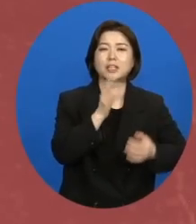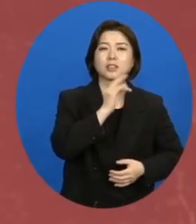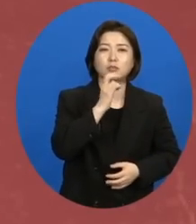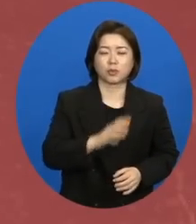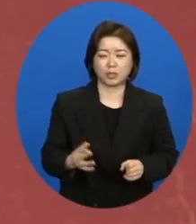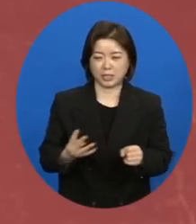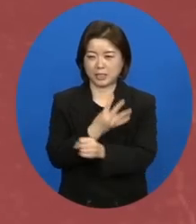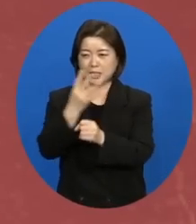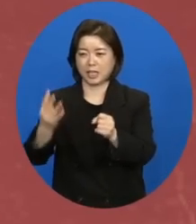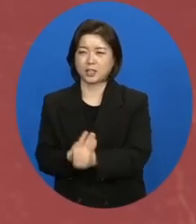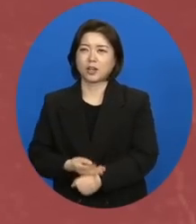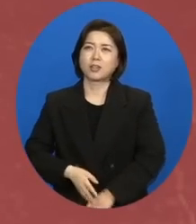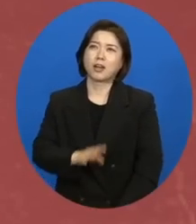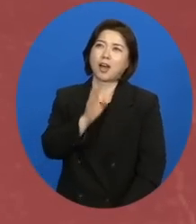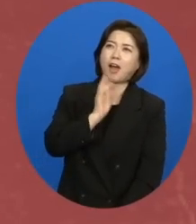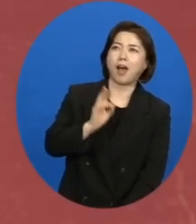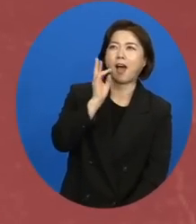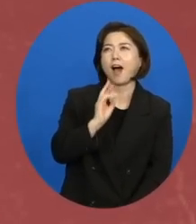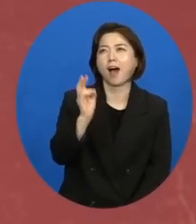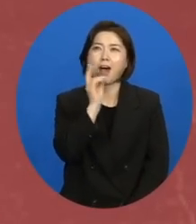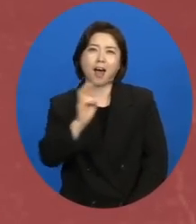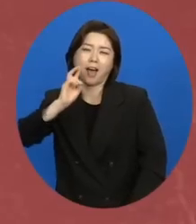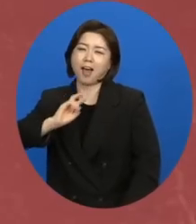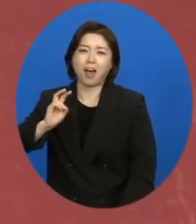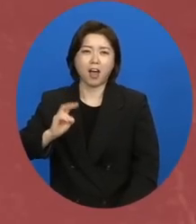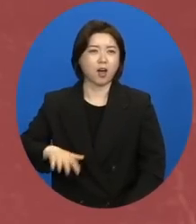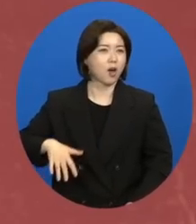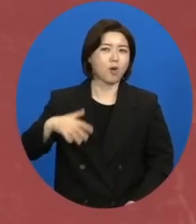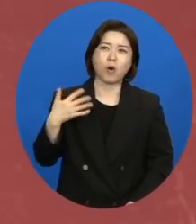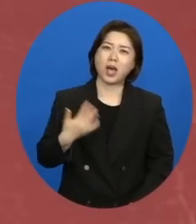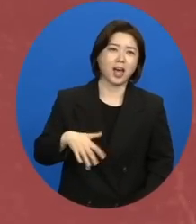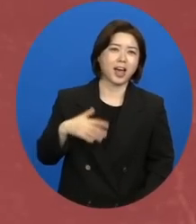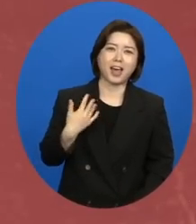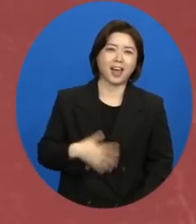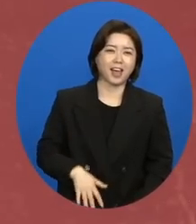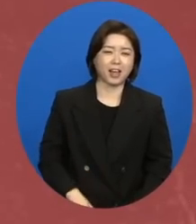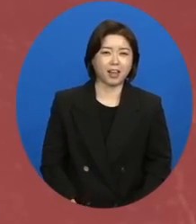동안 끊임없이 유행가를 불러대는데 와 미치겠더라고.